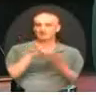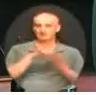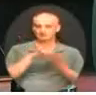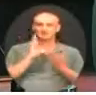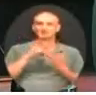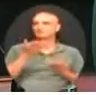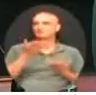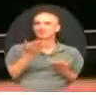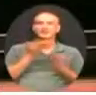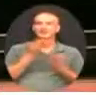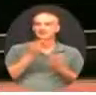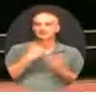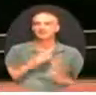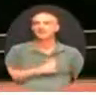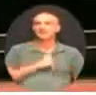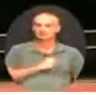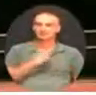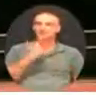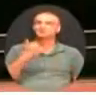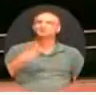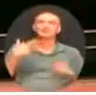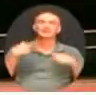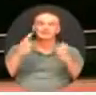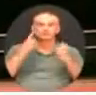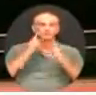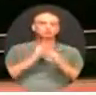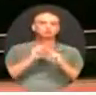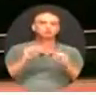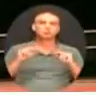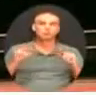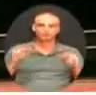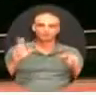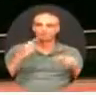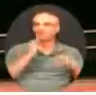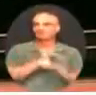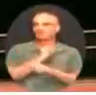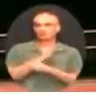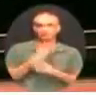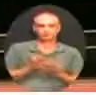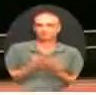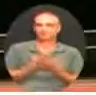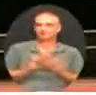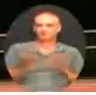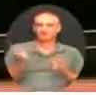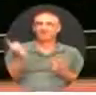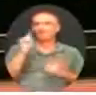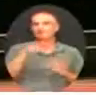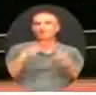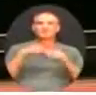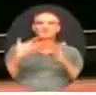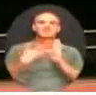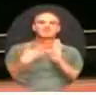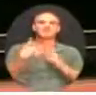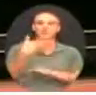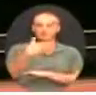יכולה להתייחס. לצהרונו, כך אומרת שרת התרבות והספורט, חרושת השמועות והטענות חסרות הביסוס הגיעו גם לוועדה